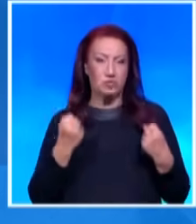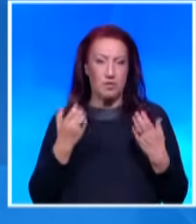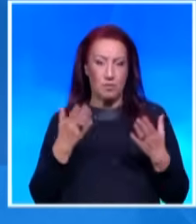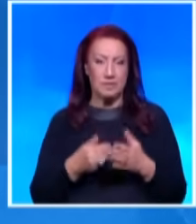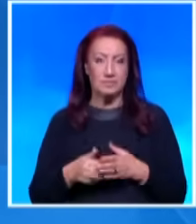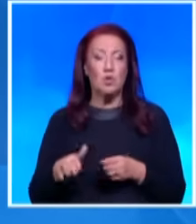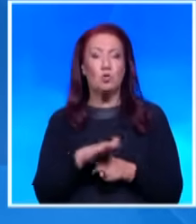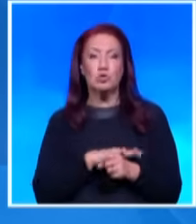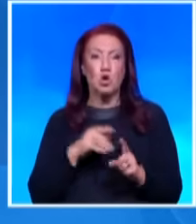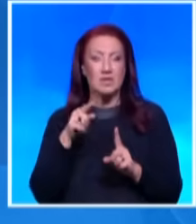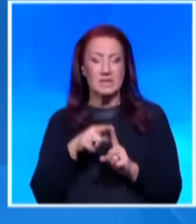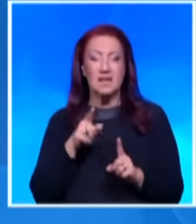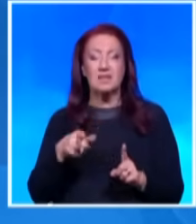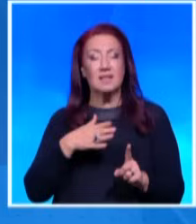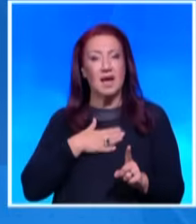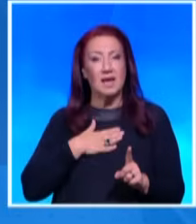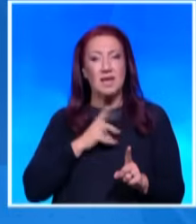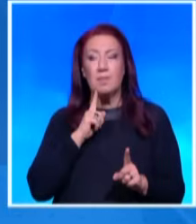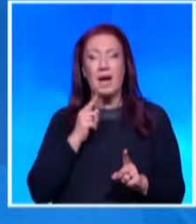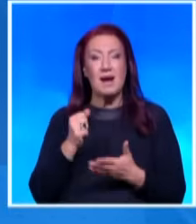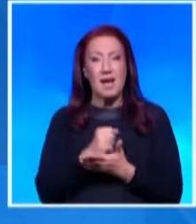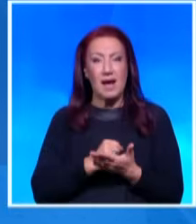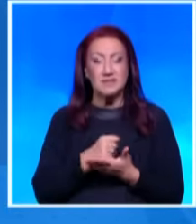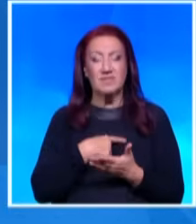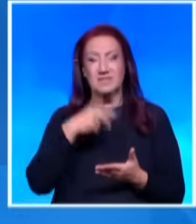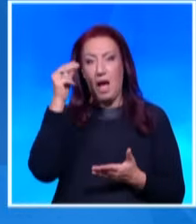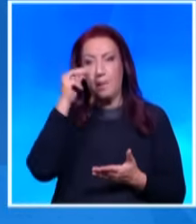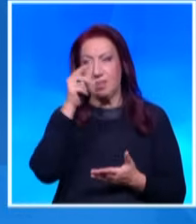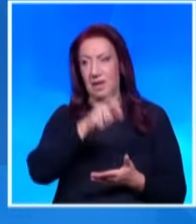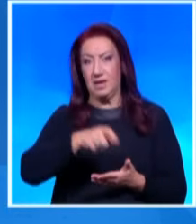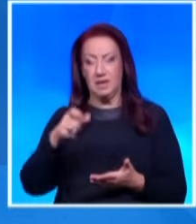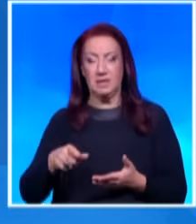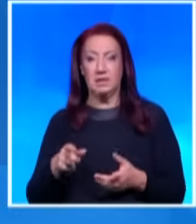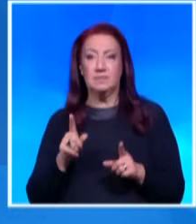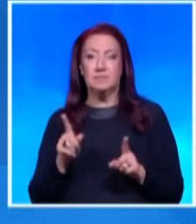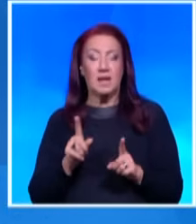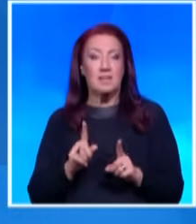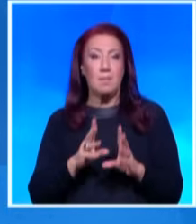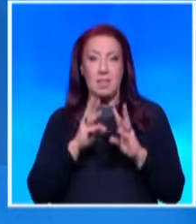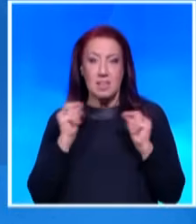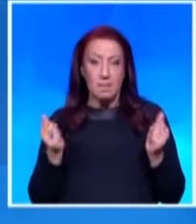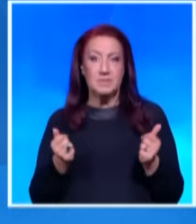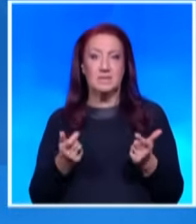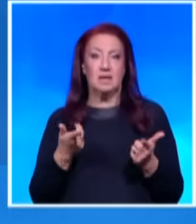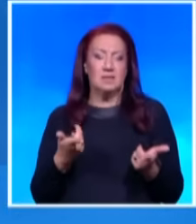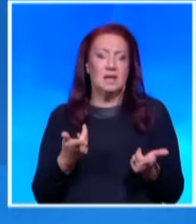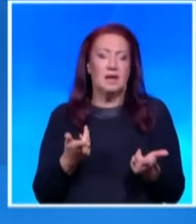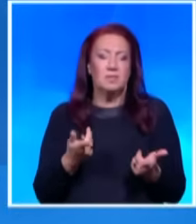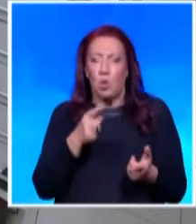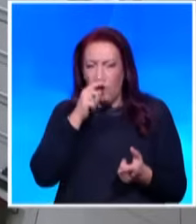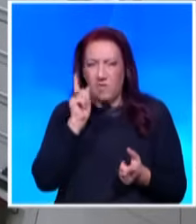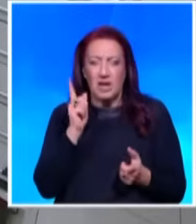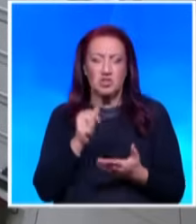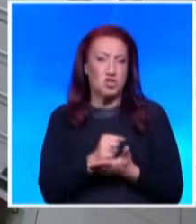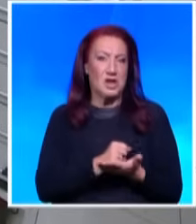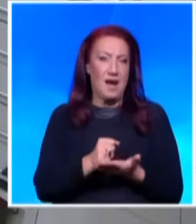е да бъдат обезпечени нуждите на българските пациенти и да бъде преодоляна липсата или недостига на жизнено важни лекарствени продукти.